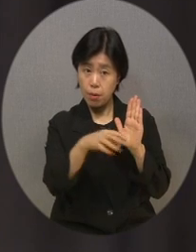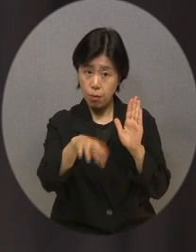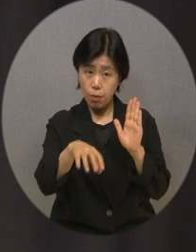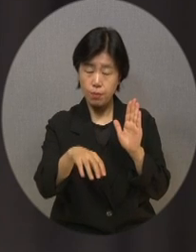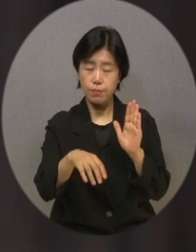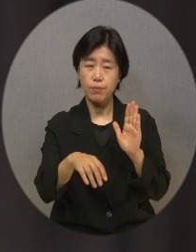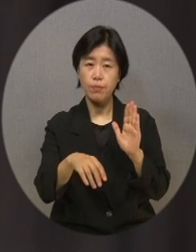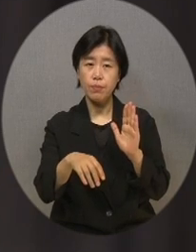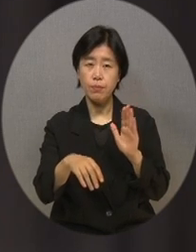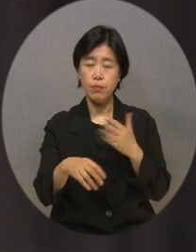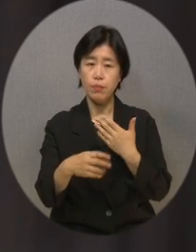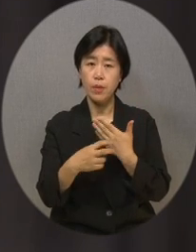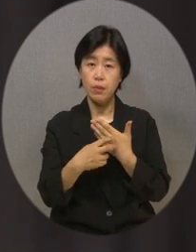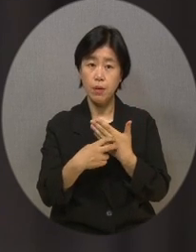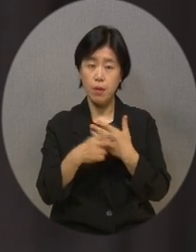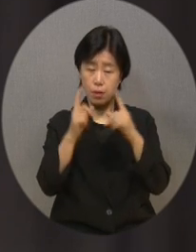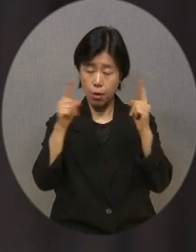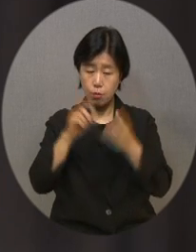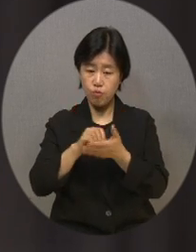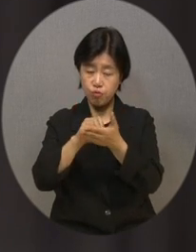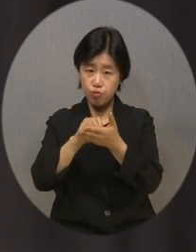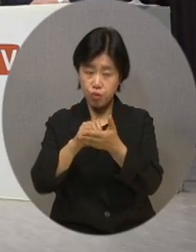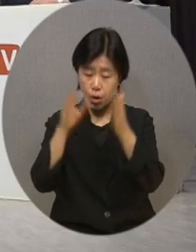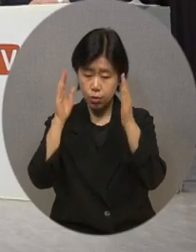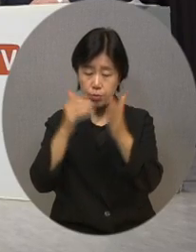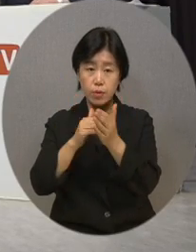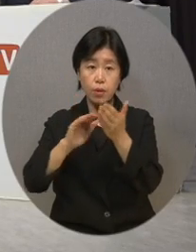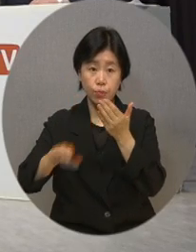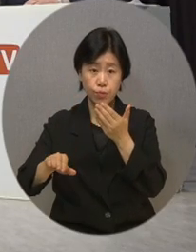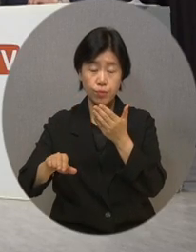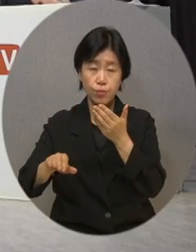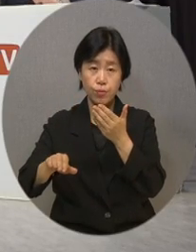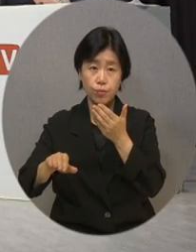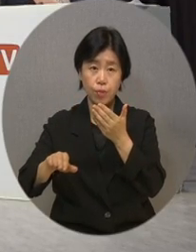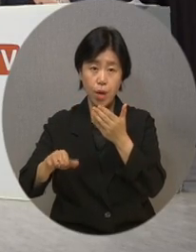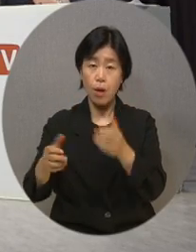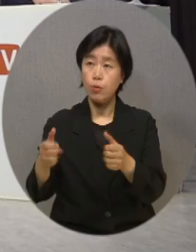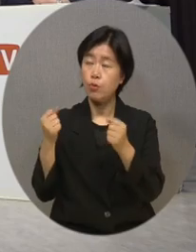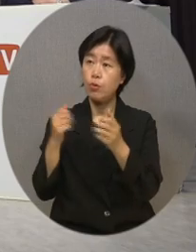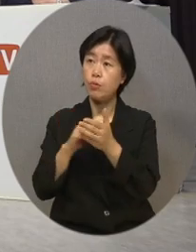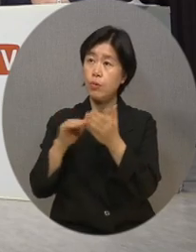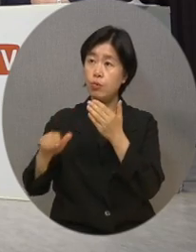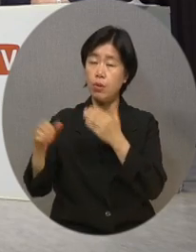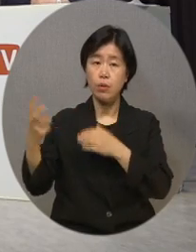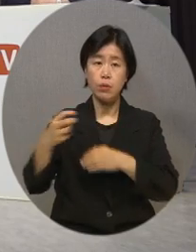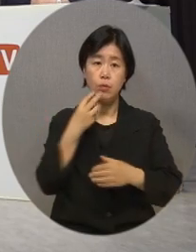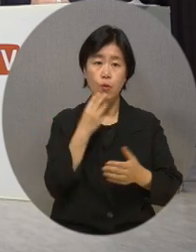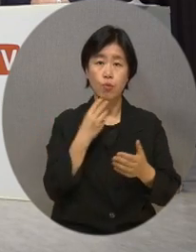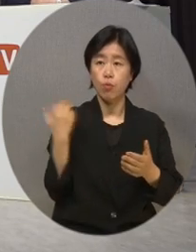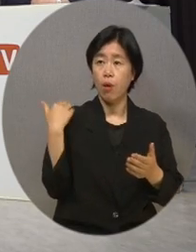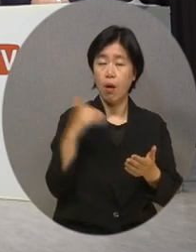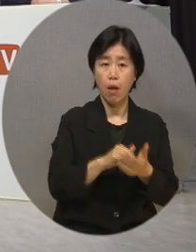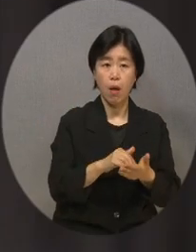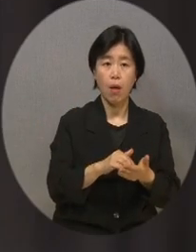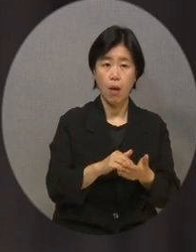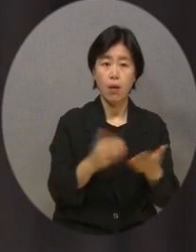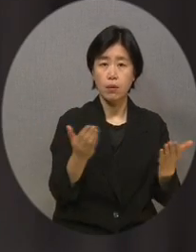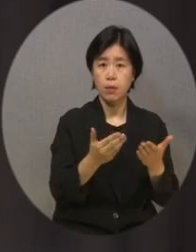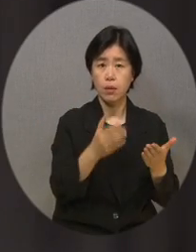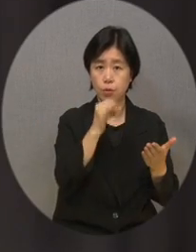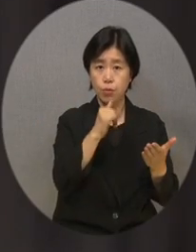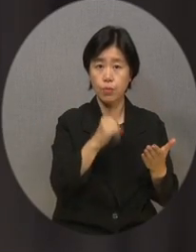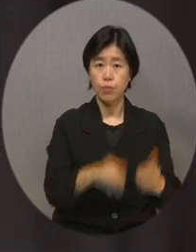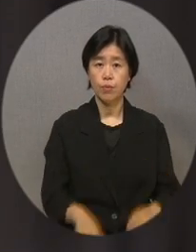확대를 시켜야 돼요. 오케이. 이제 그 문제는 지역 공공의료에 대해서는 이제 별도로 이제 다루도록 하겠습니다. 아니, 공공의료가 아니라 이게 지역의료를